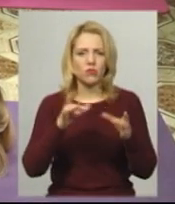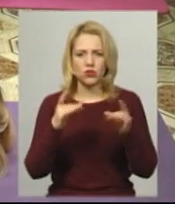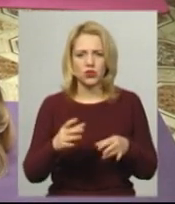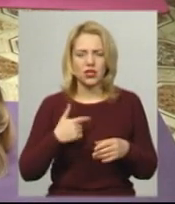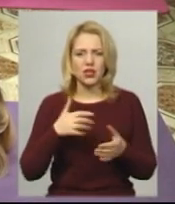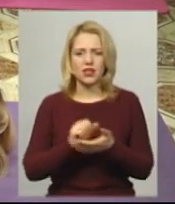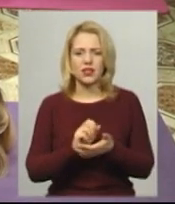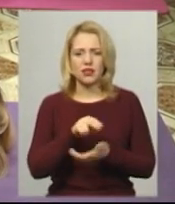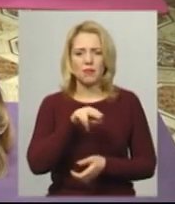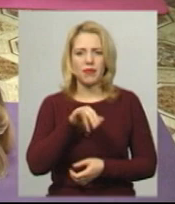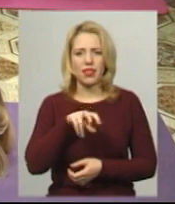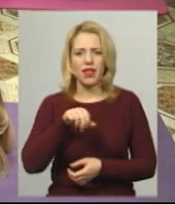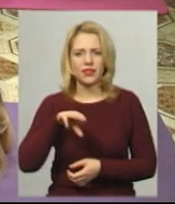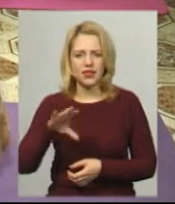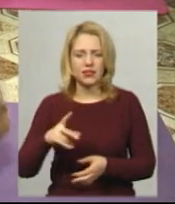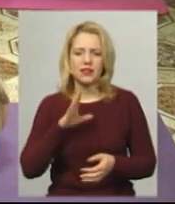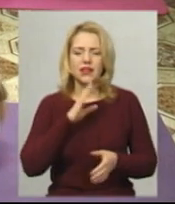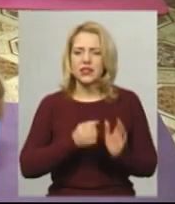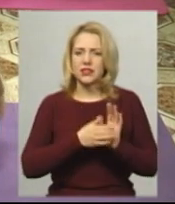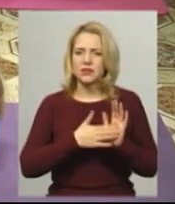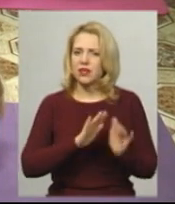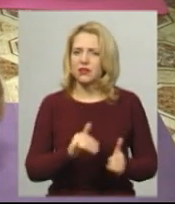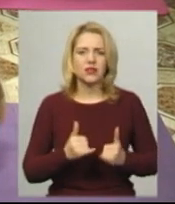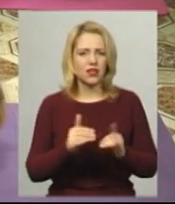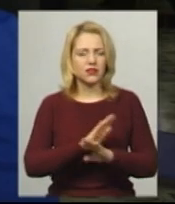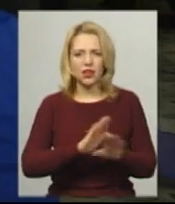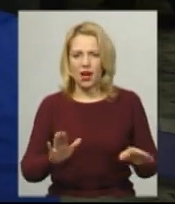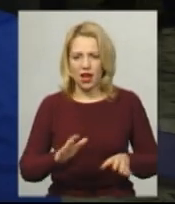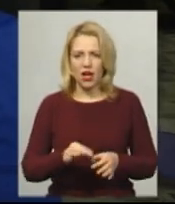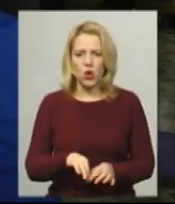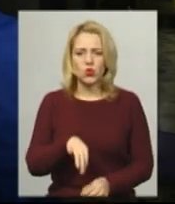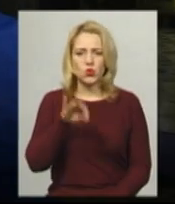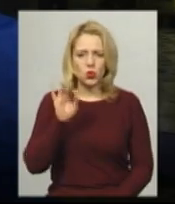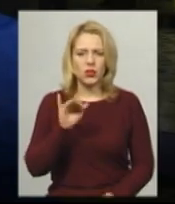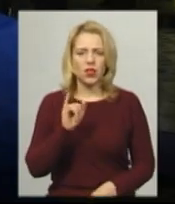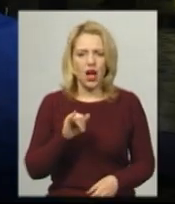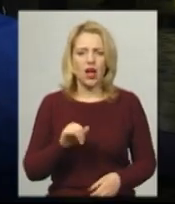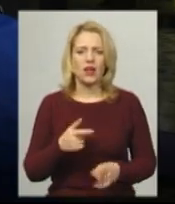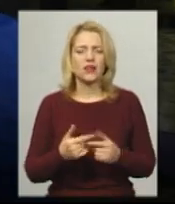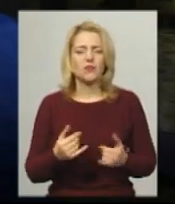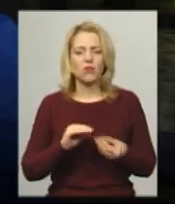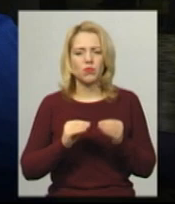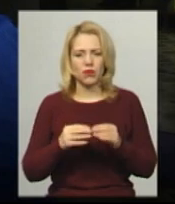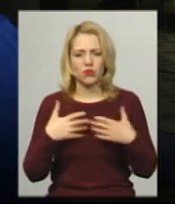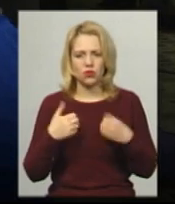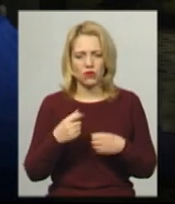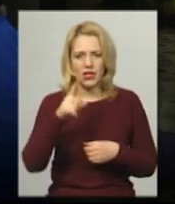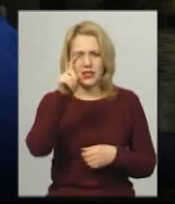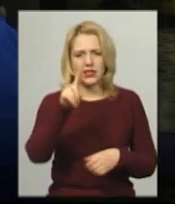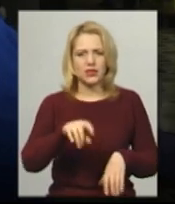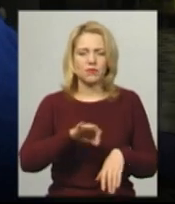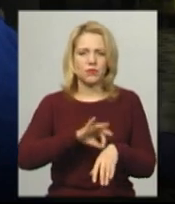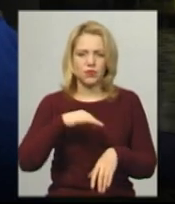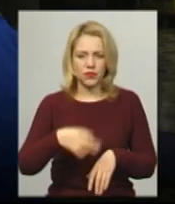заняття пілатесом дівчина записалася не для схуднення, а через проблеми зі здоров'ям. Боліла спина, дійсно, особливо, коли сидячі, у мене сидяча